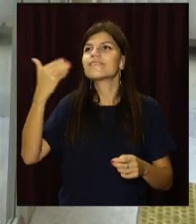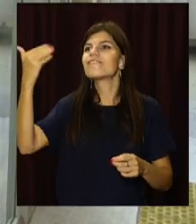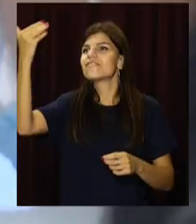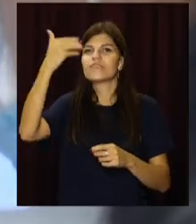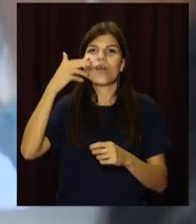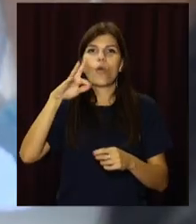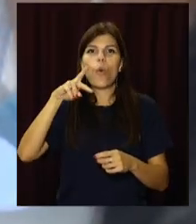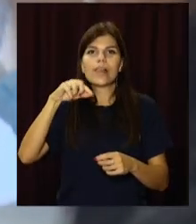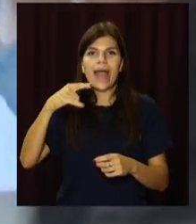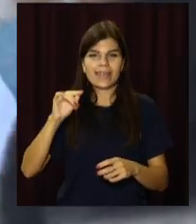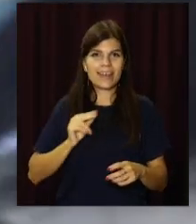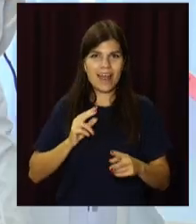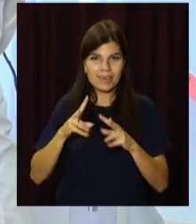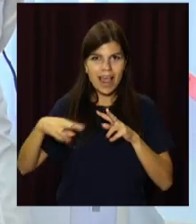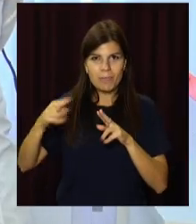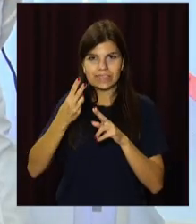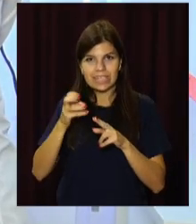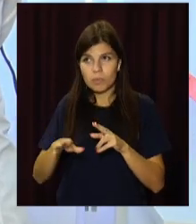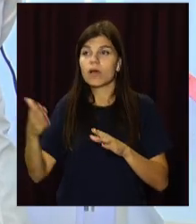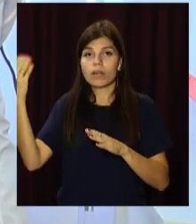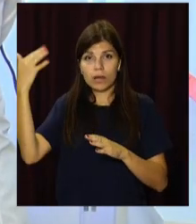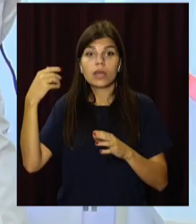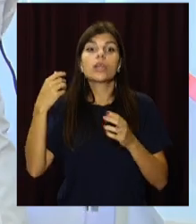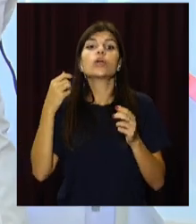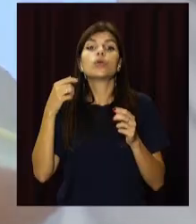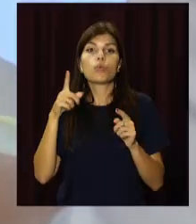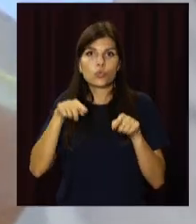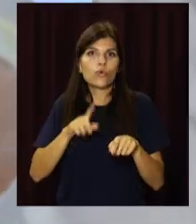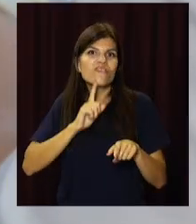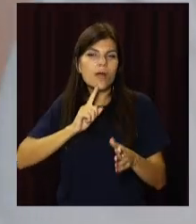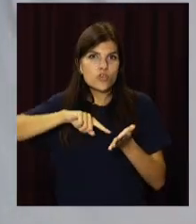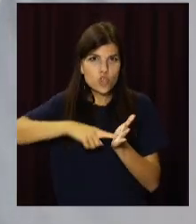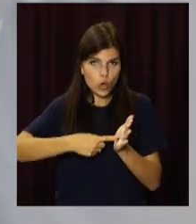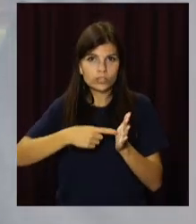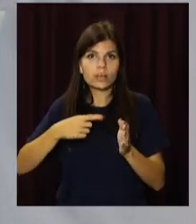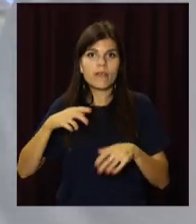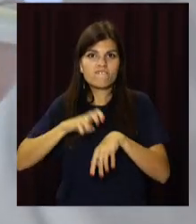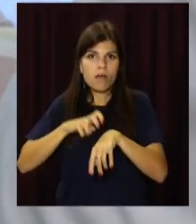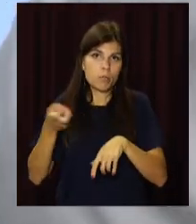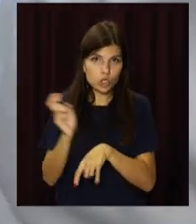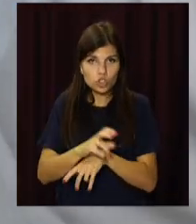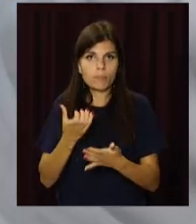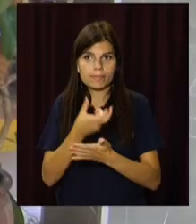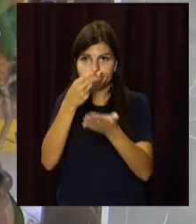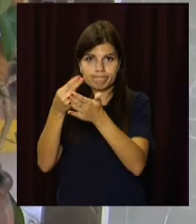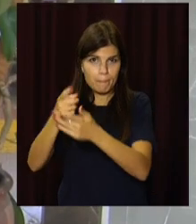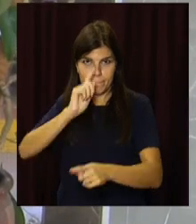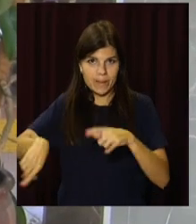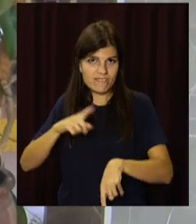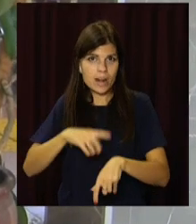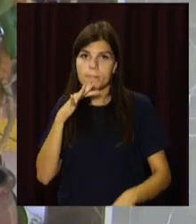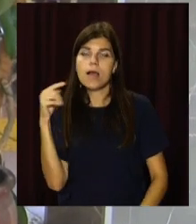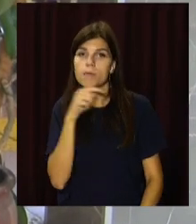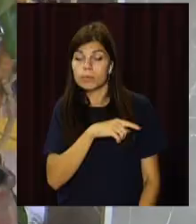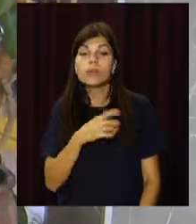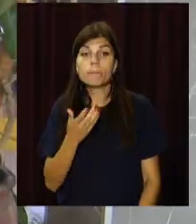запросили. Адже у них тут розгорнули тимчасовий пункт вакцинації. Зручно, співробітники задоволені, тому що, якби, скажімо так,